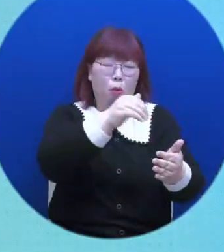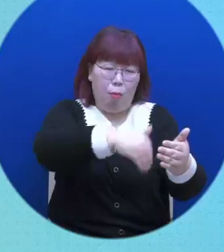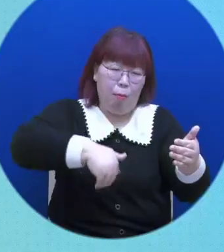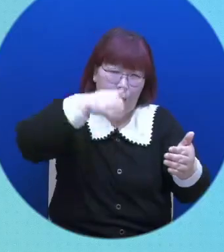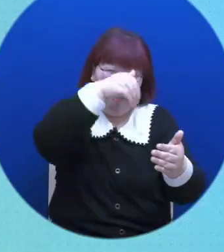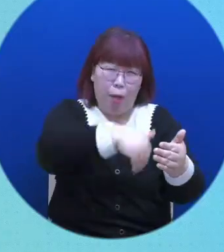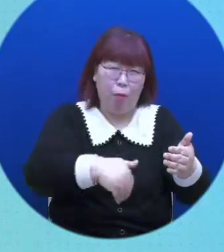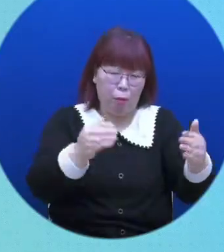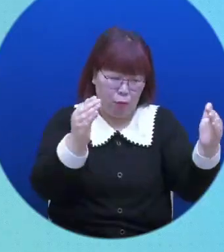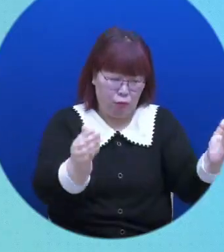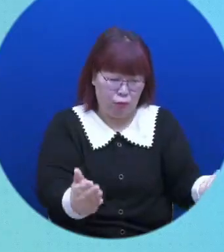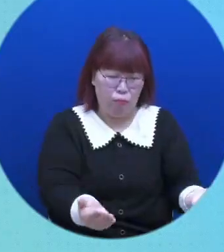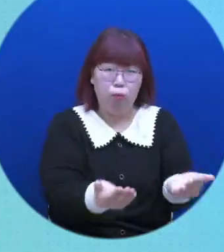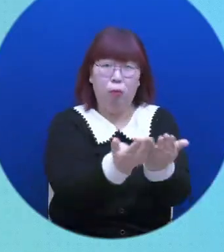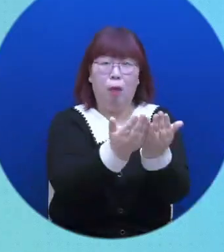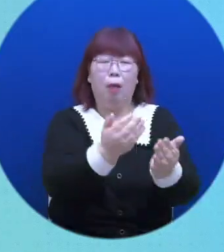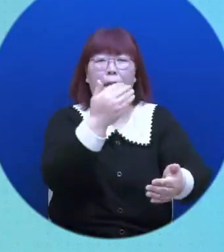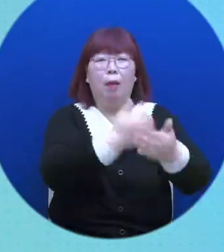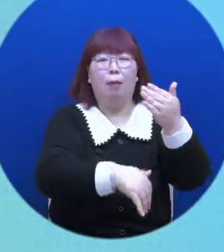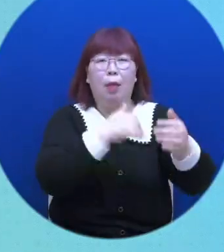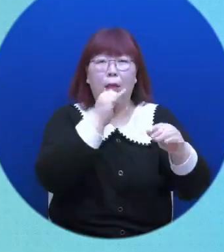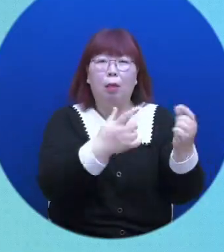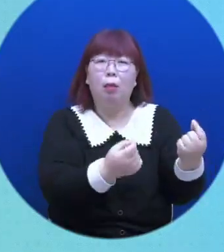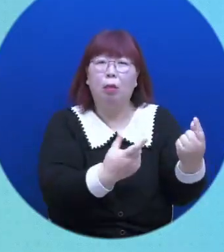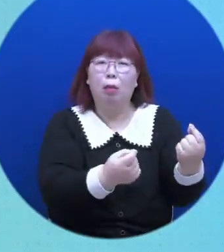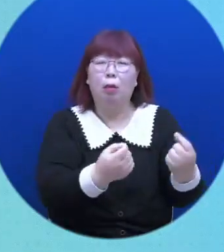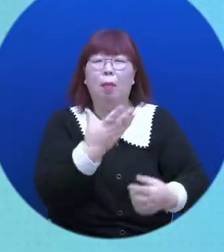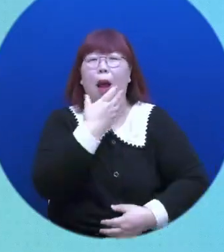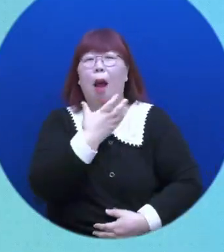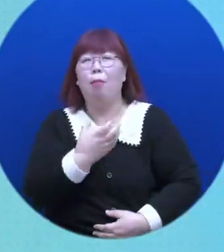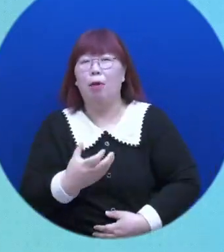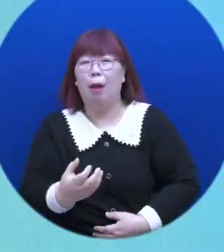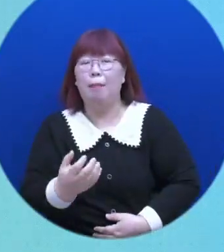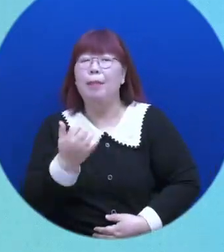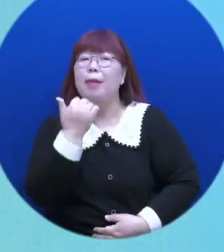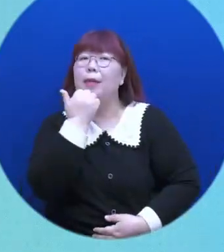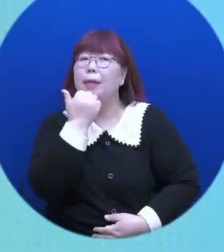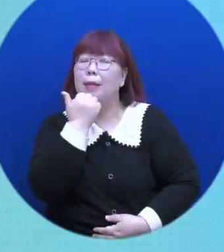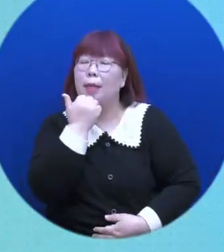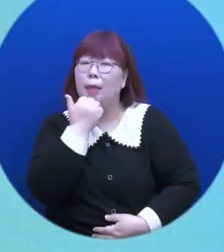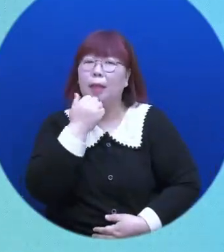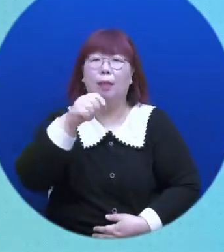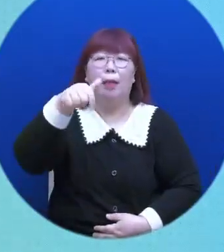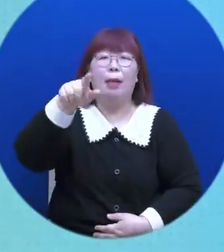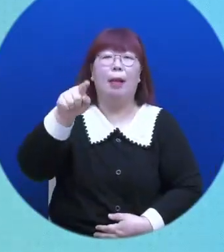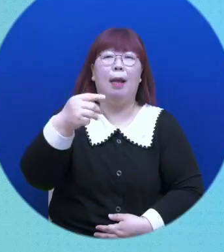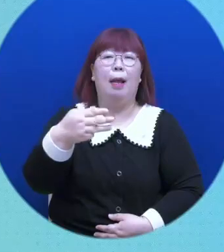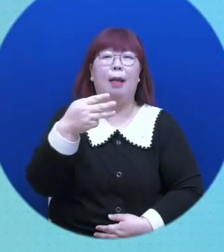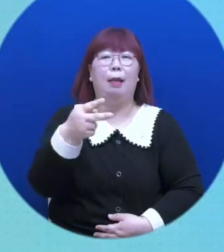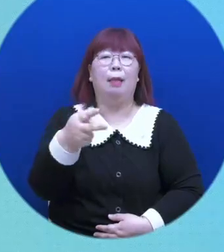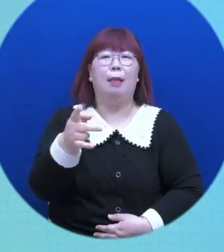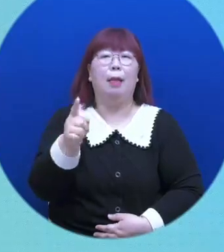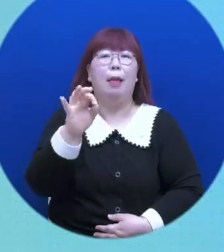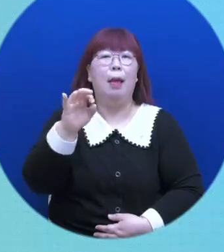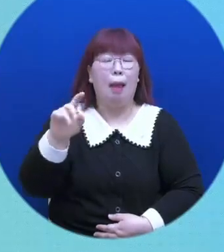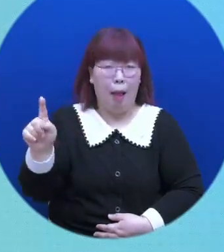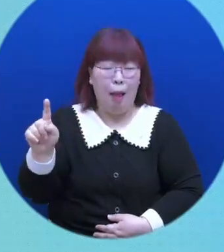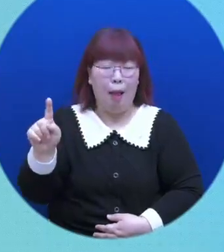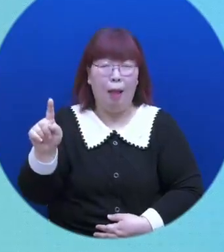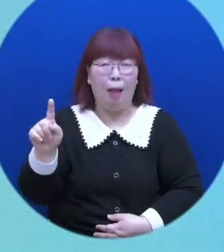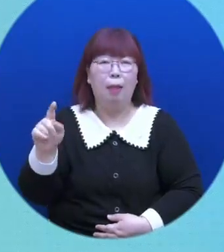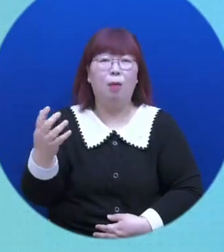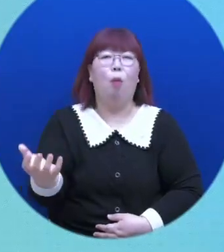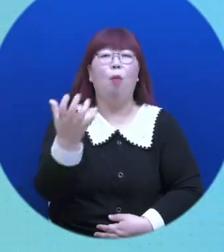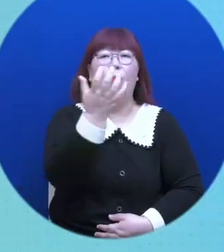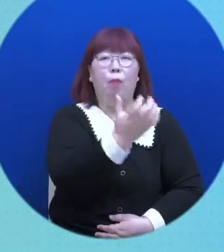남듯 여기에 아브라함과 이삭을 갈대아 우르에서 파내어 가나안에 오게 하는